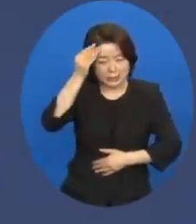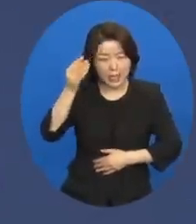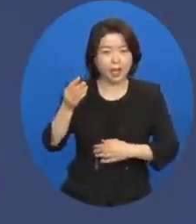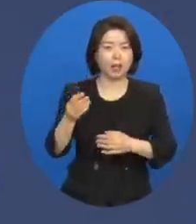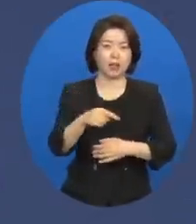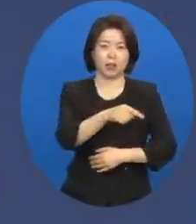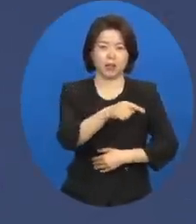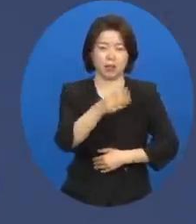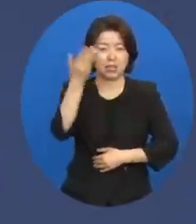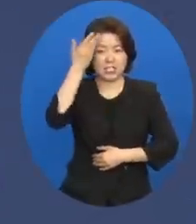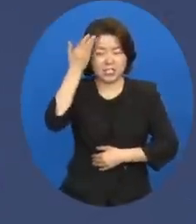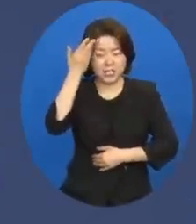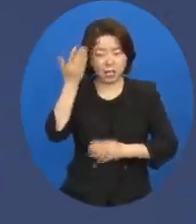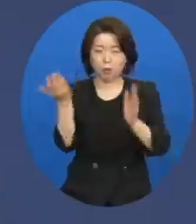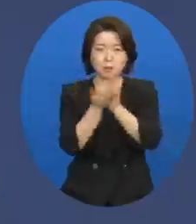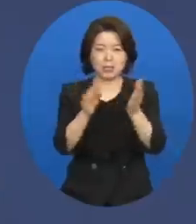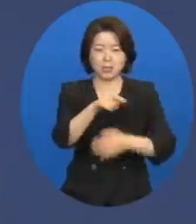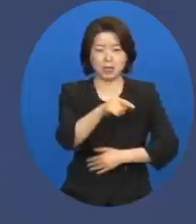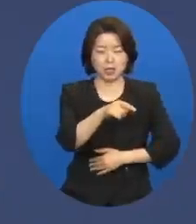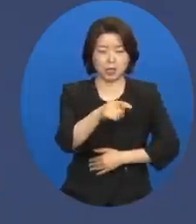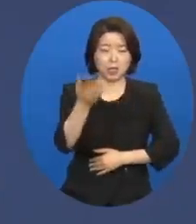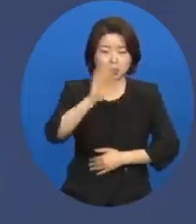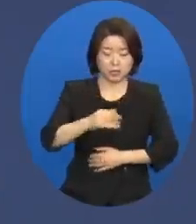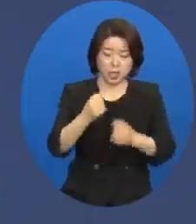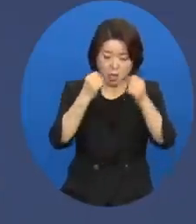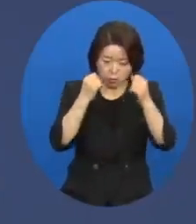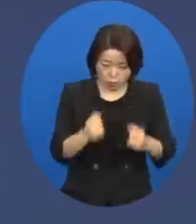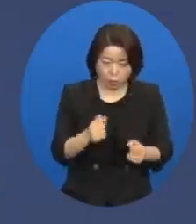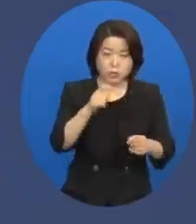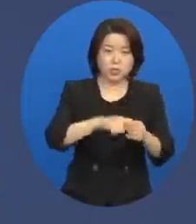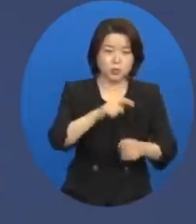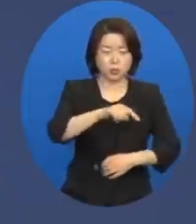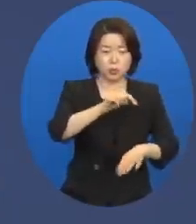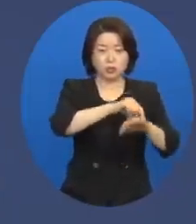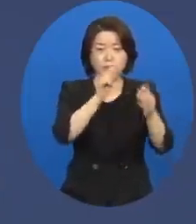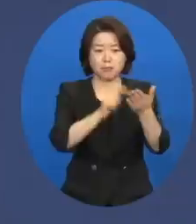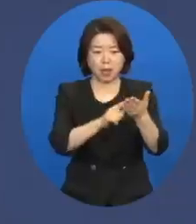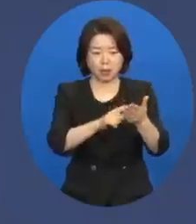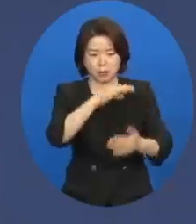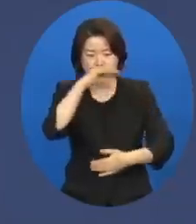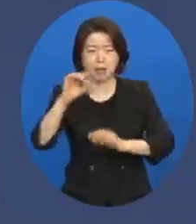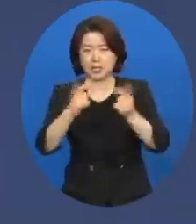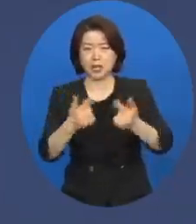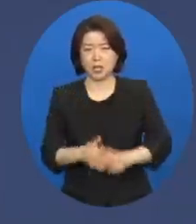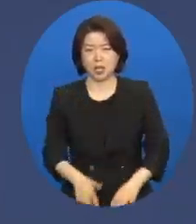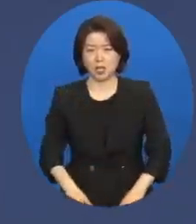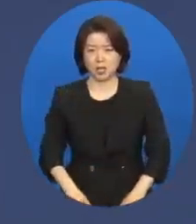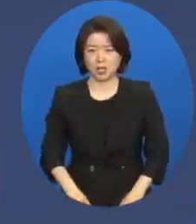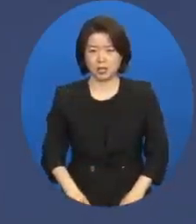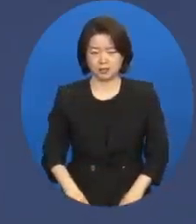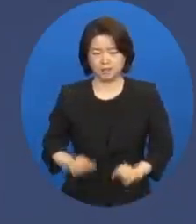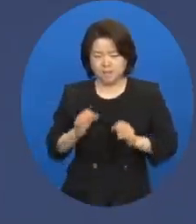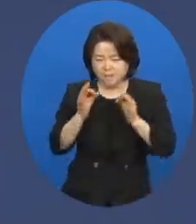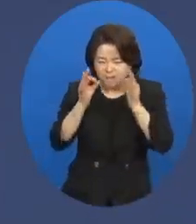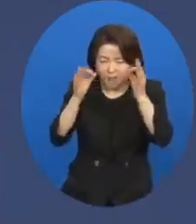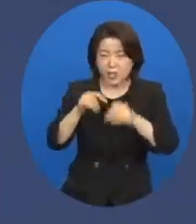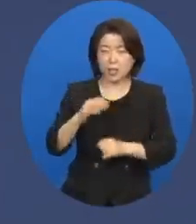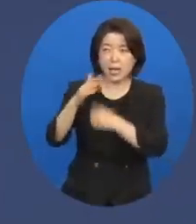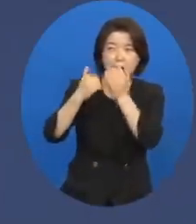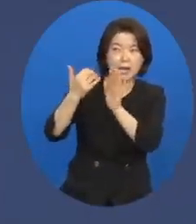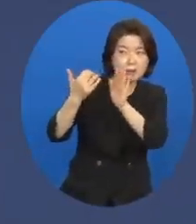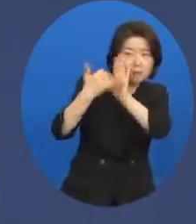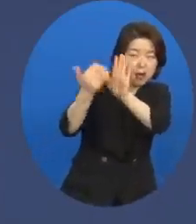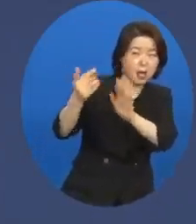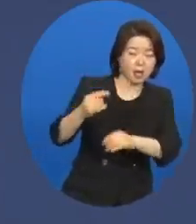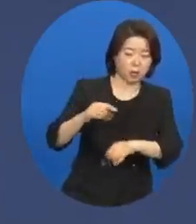맞는데 존재적으로 그들의 마음이 정상이 아닌 거예요. 그냥 발악을 하는 거예요. 하나님을 거부하고